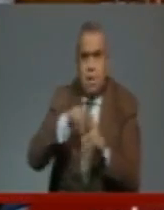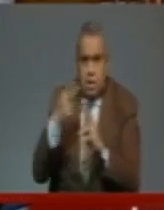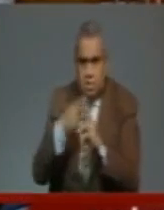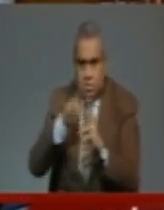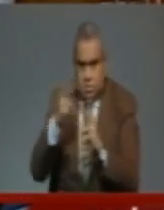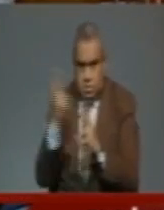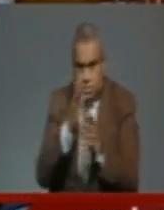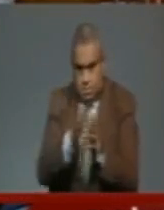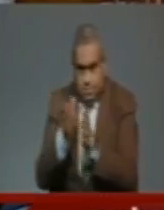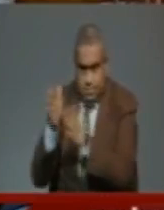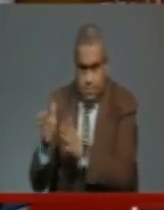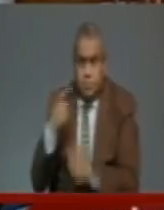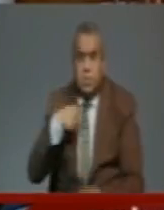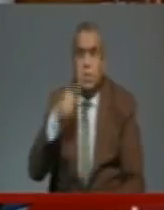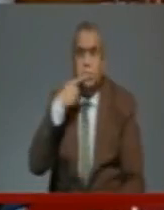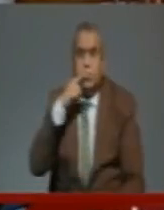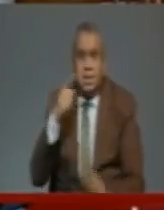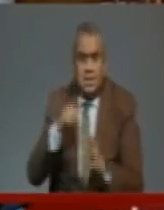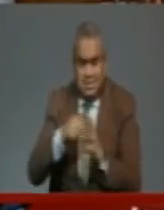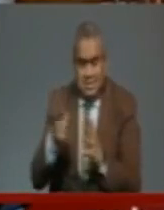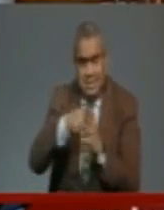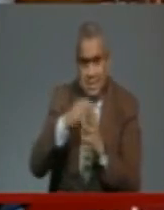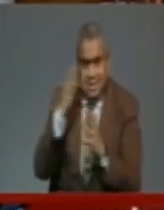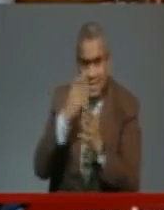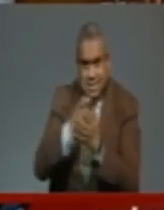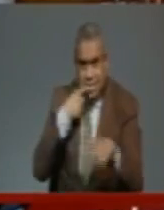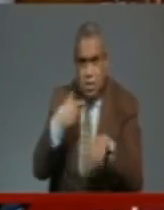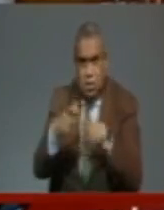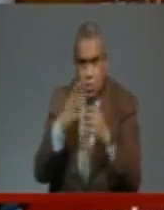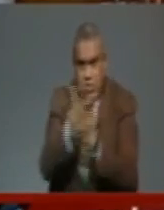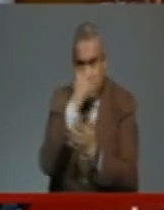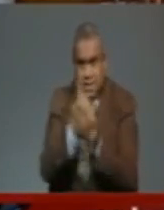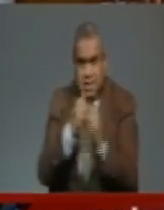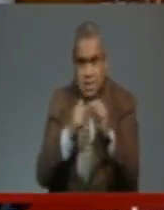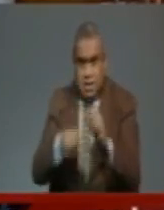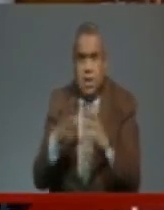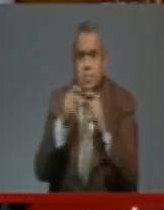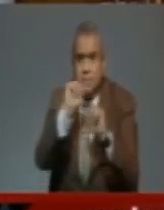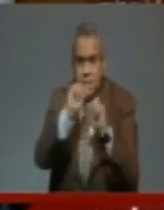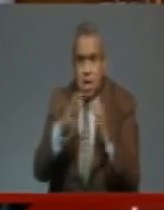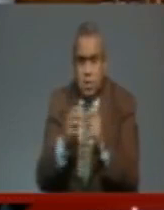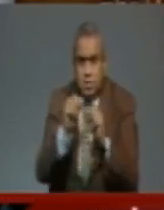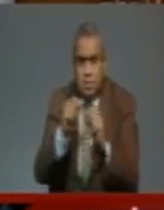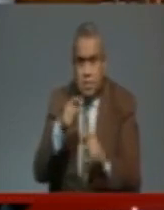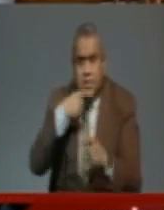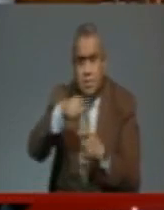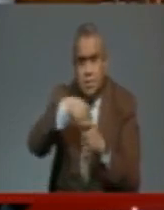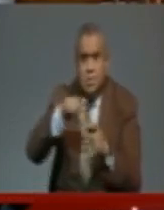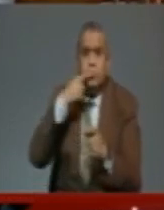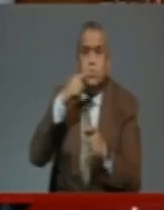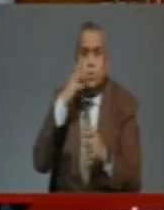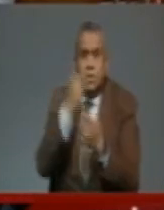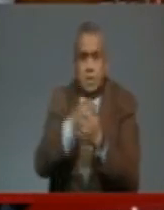مينا اسكندريه يا فندم اللي هو الطرف الاخر من الممر اللوجستي، وده موضوعنا النهارده. مينا اسكندريه احنا بنعمل فيه